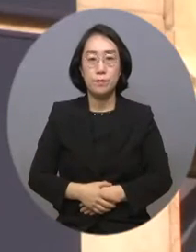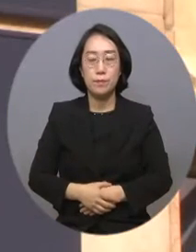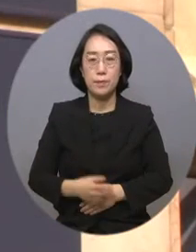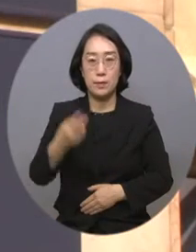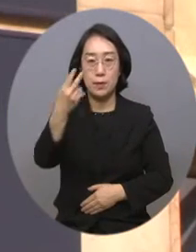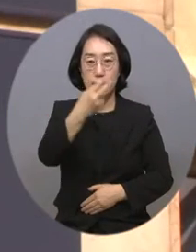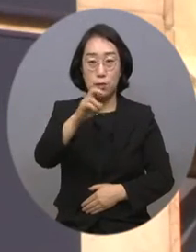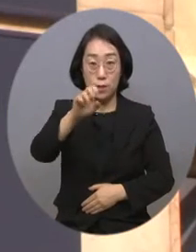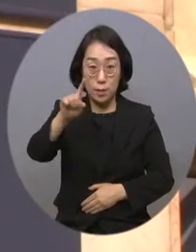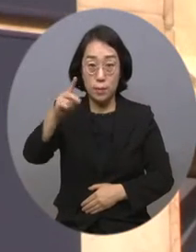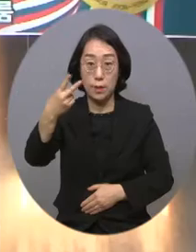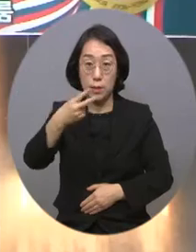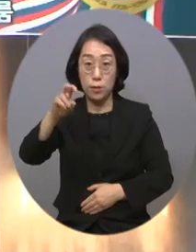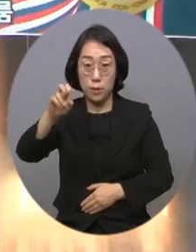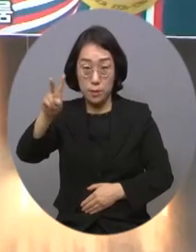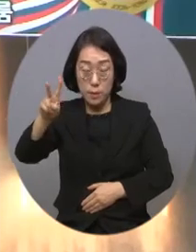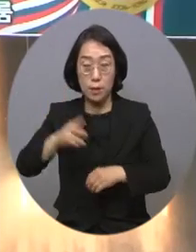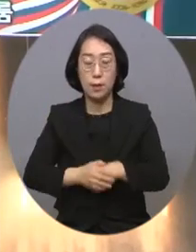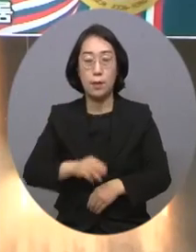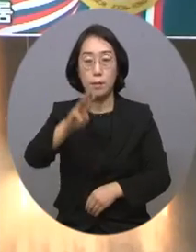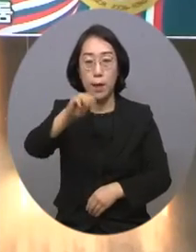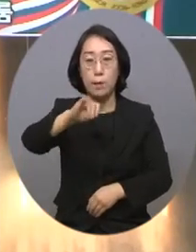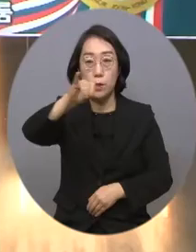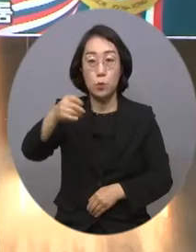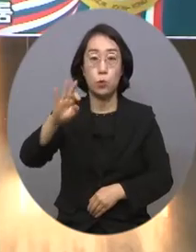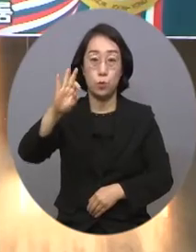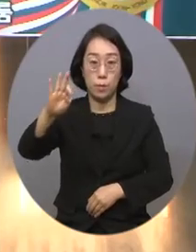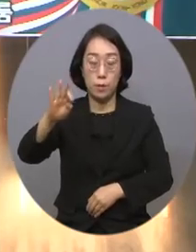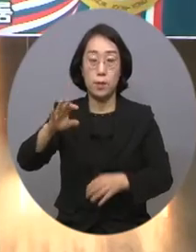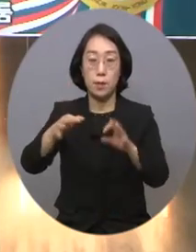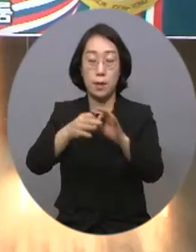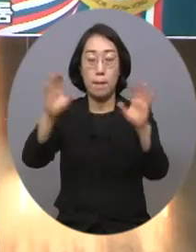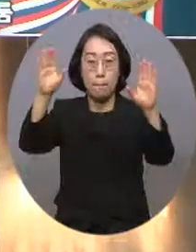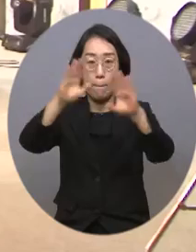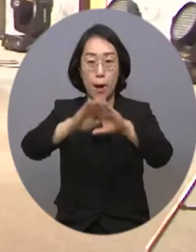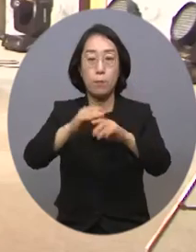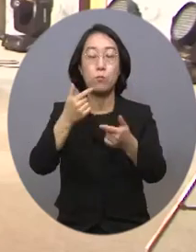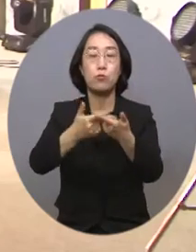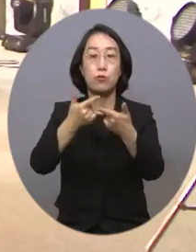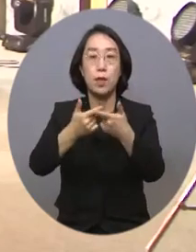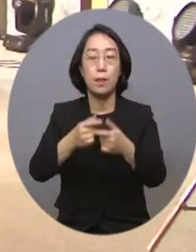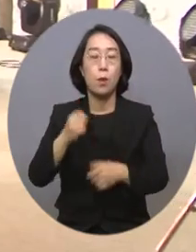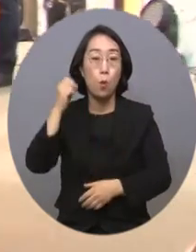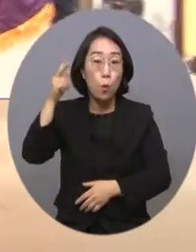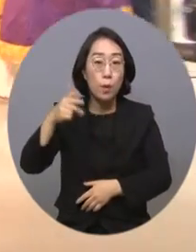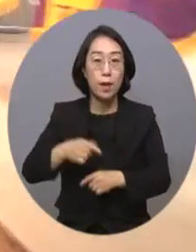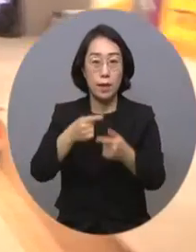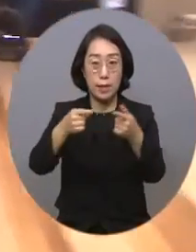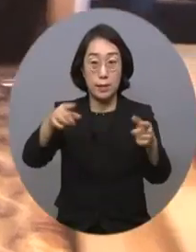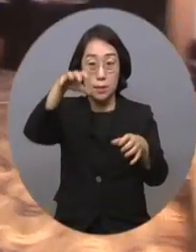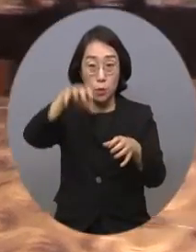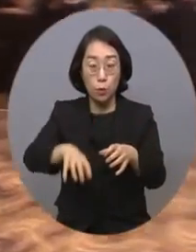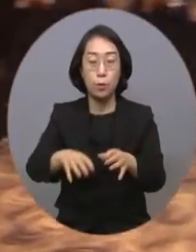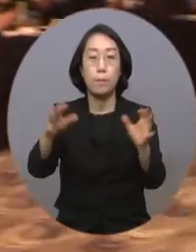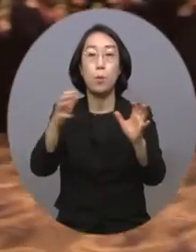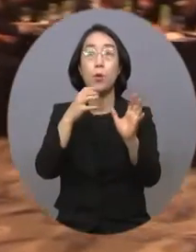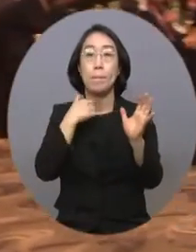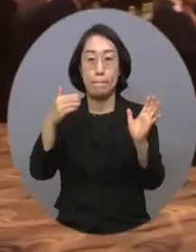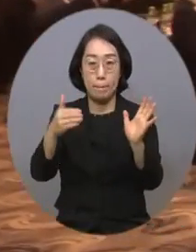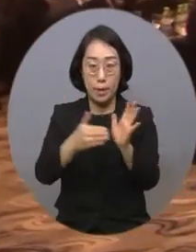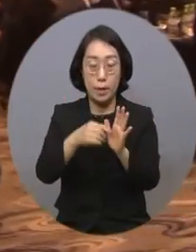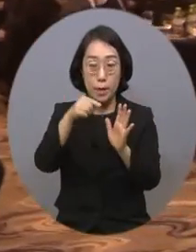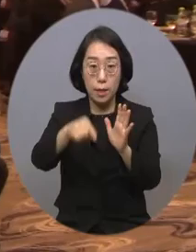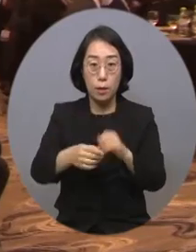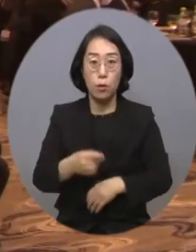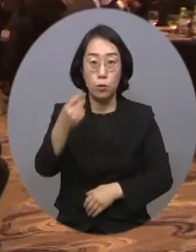2021 2022 멜빈 존 수동 제 밤 행사로 와 지난 28일 부산 코모도호텔 1층 그랜드볼룸에서 진행하였습니다 이 행사는